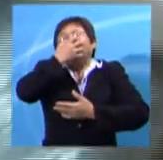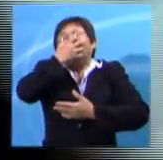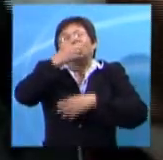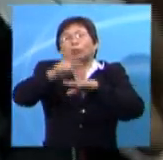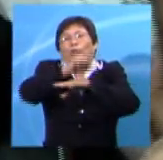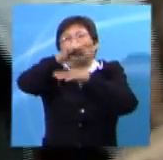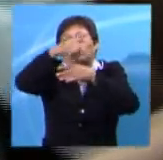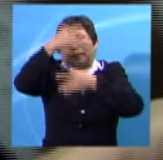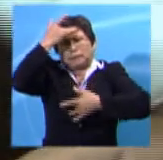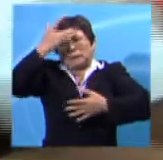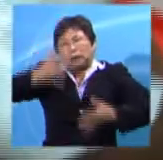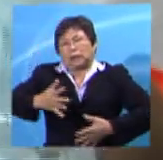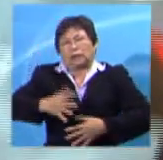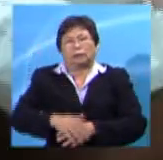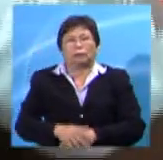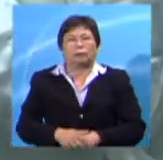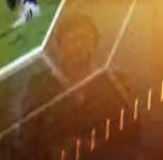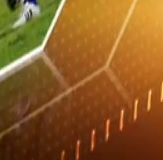kegunaan